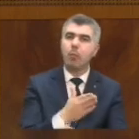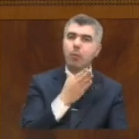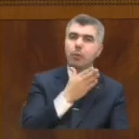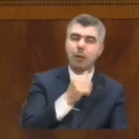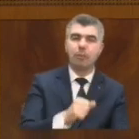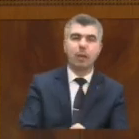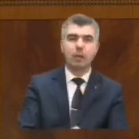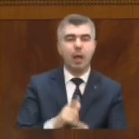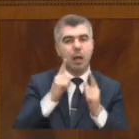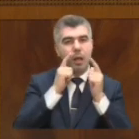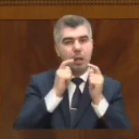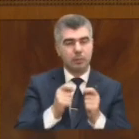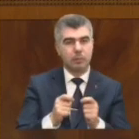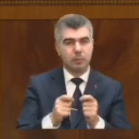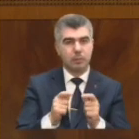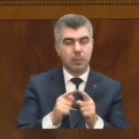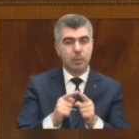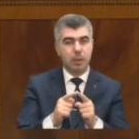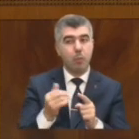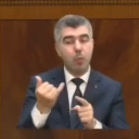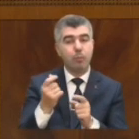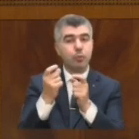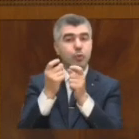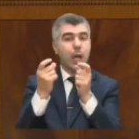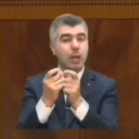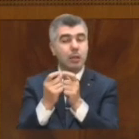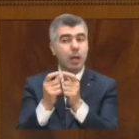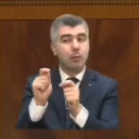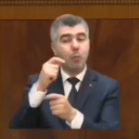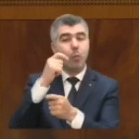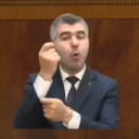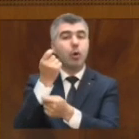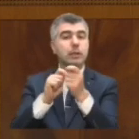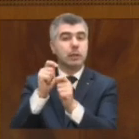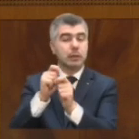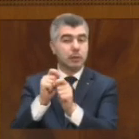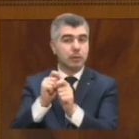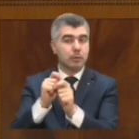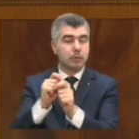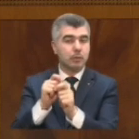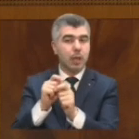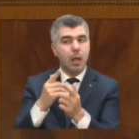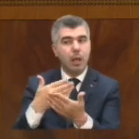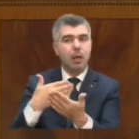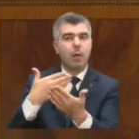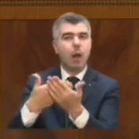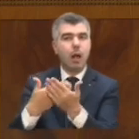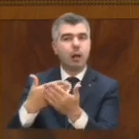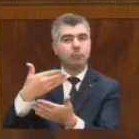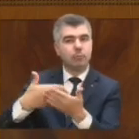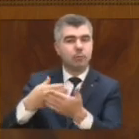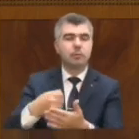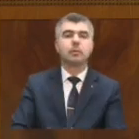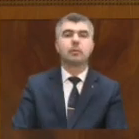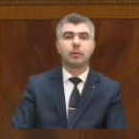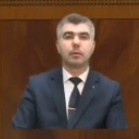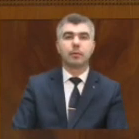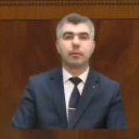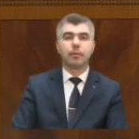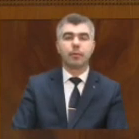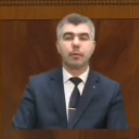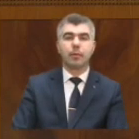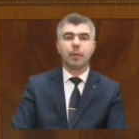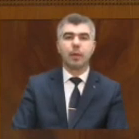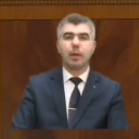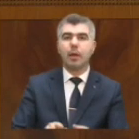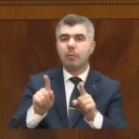هو التصور، ولكن خصنا دراسه باش يمكننا نديروها باش ناخذوا بعين الاعتبار هاد التحولات. باغي نضيف كذلك لان تنشوفوا الامور